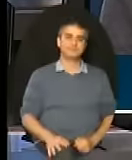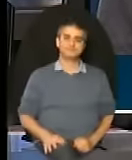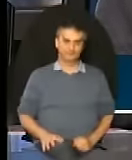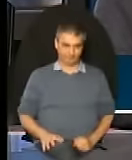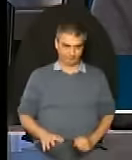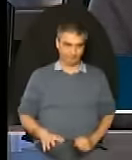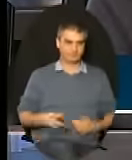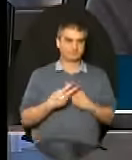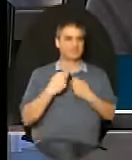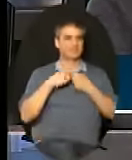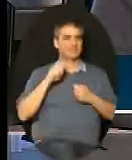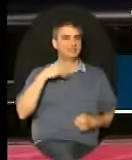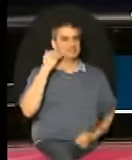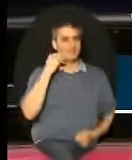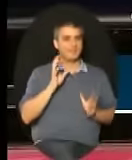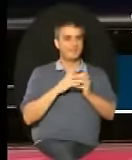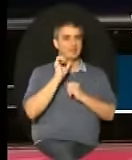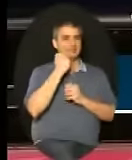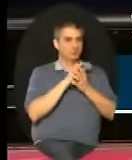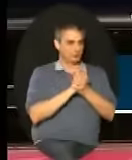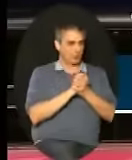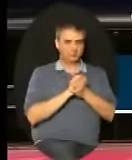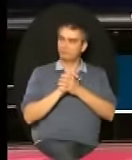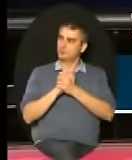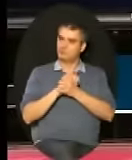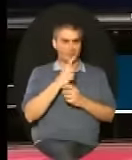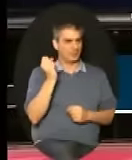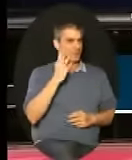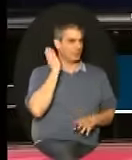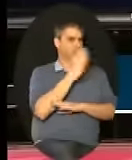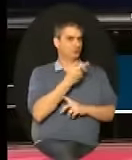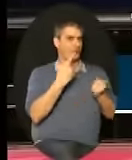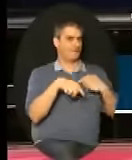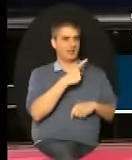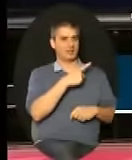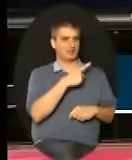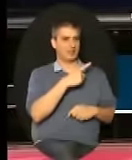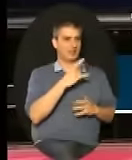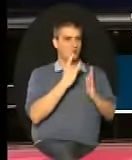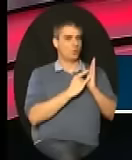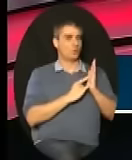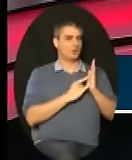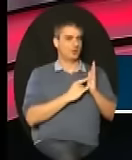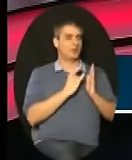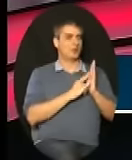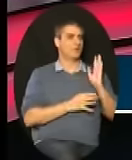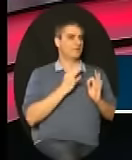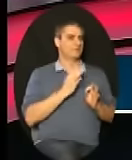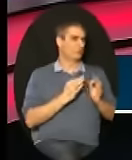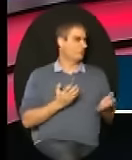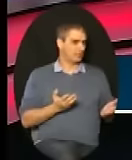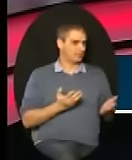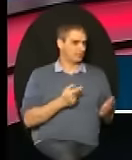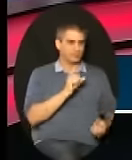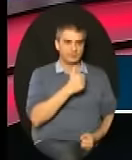מצטרף אלינו את חברת הכנסת ציפי לבני, המחנה הציוני, שלום לך. שלום רב. מגיעה ישר מוועדת חוקה, חוק ומשפט.